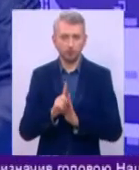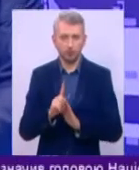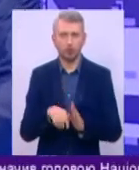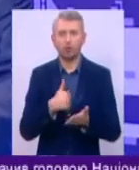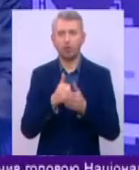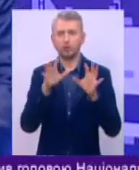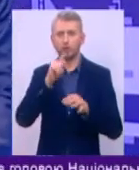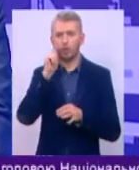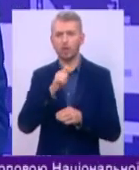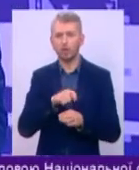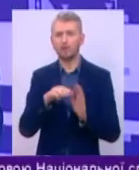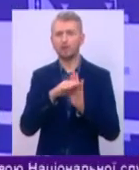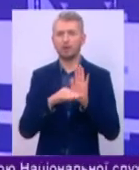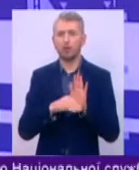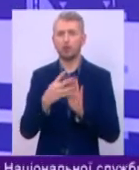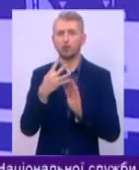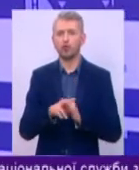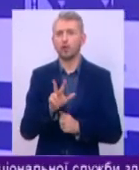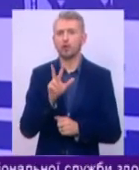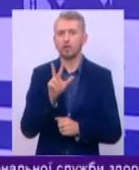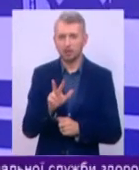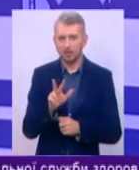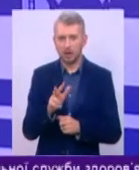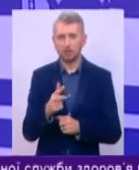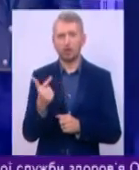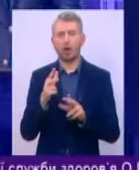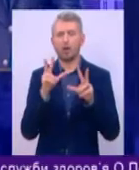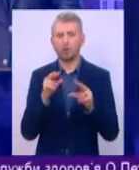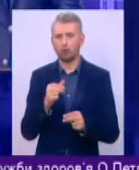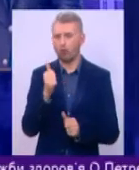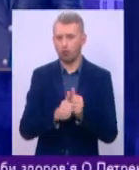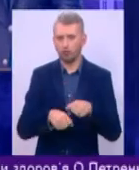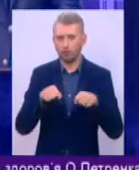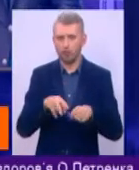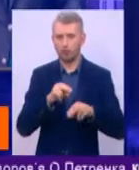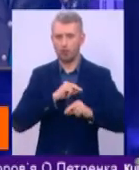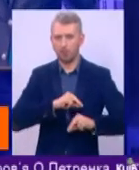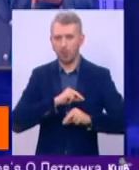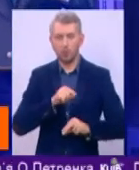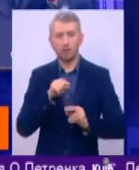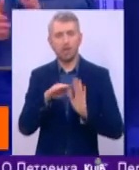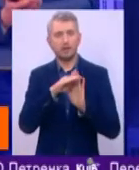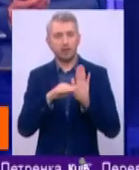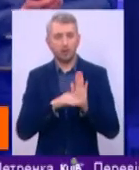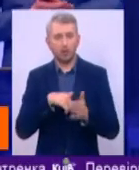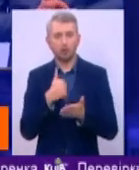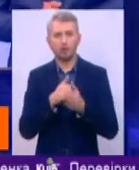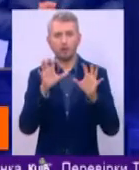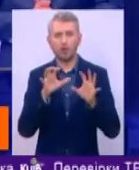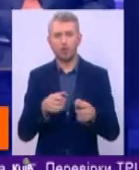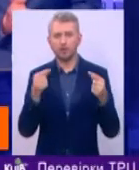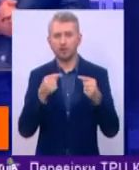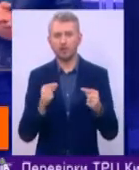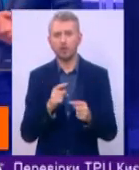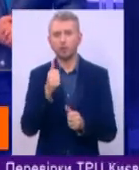Отже, Конституція України статтею 43 гарантує кожному право на працю. Цією ж статтею основний закон визначає,